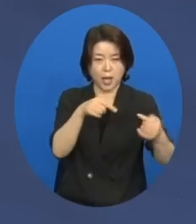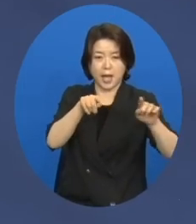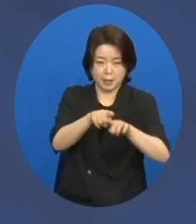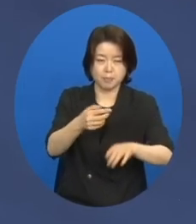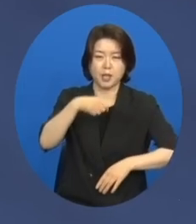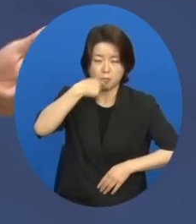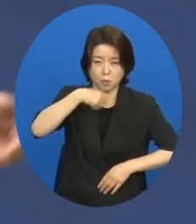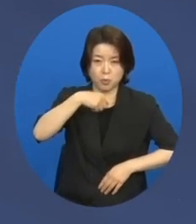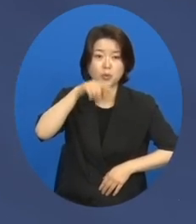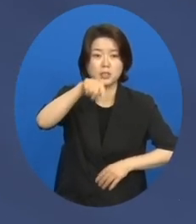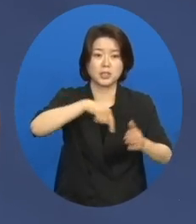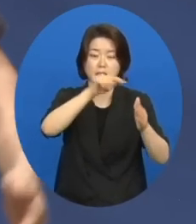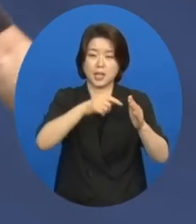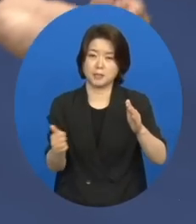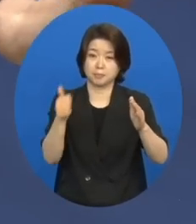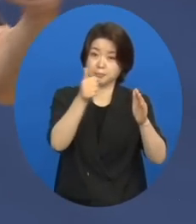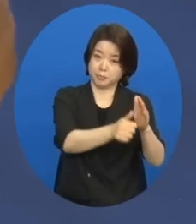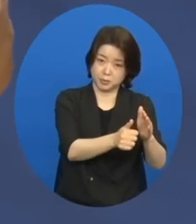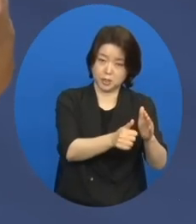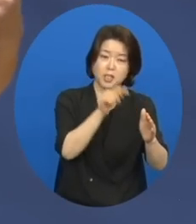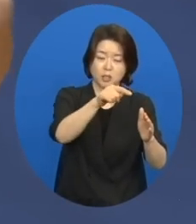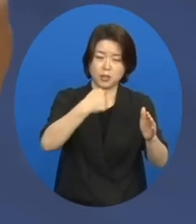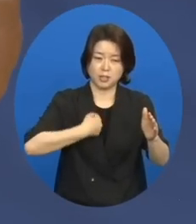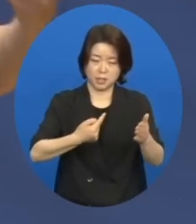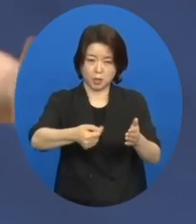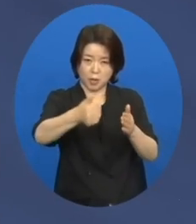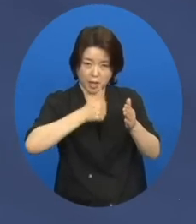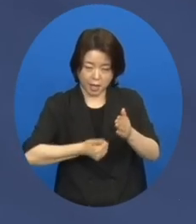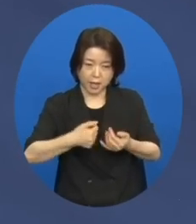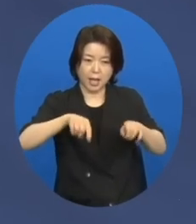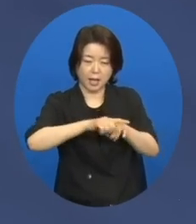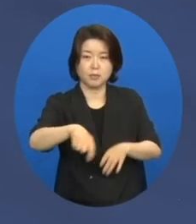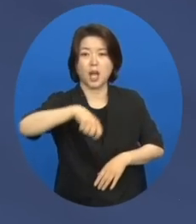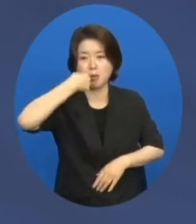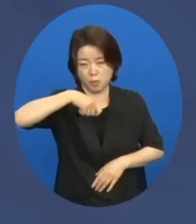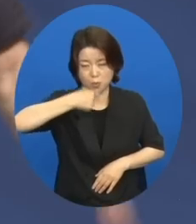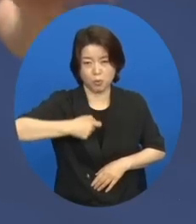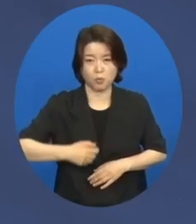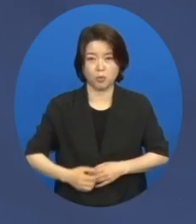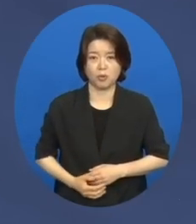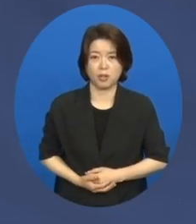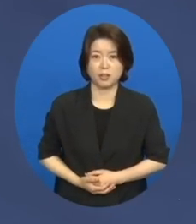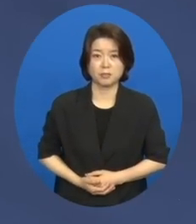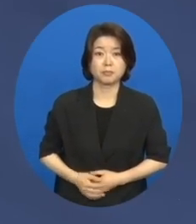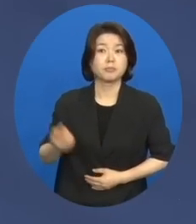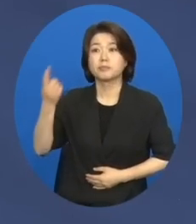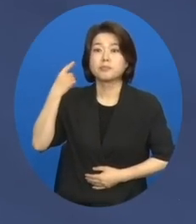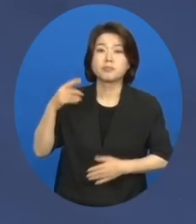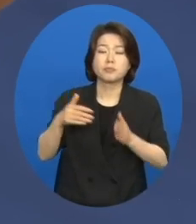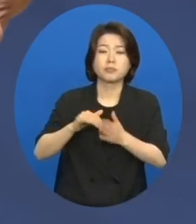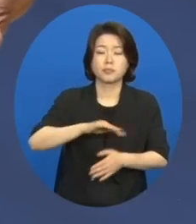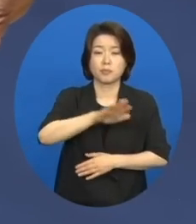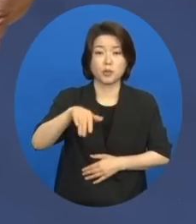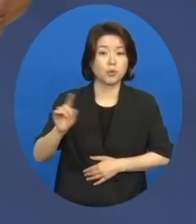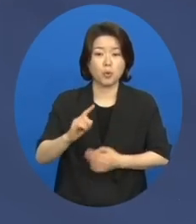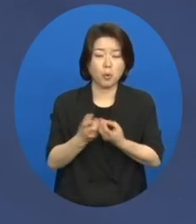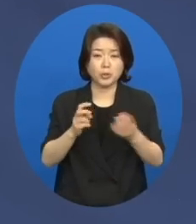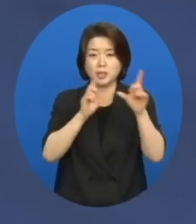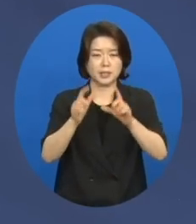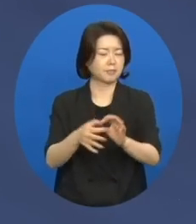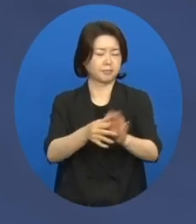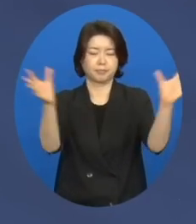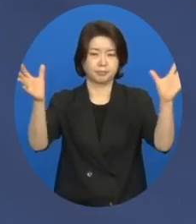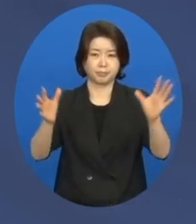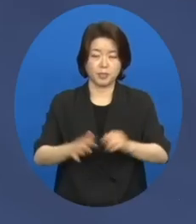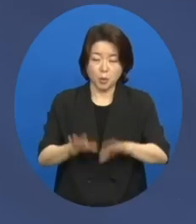먹고 네 안에 거하며 너는 나로 더불어 먹고 나는 너로 더불어 먹으리라. 어제까지 우리가 어떻게 살았든 상관없이